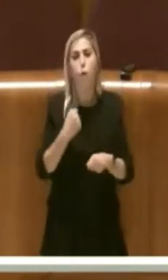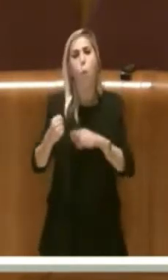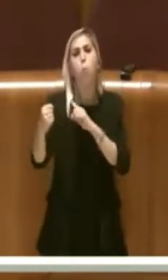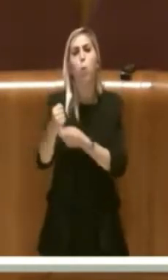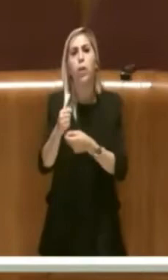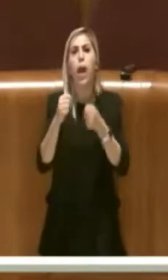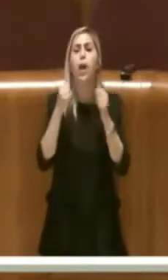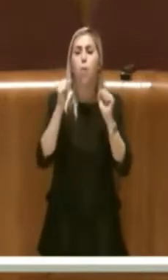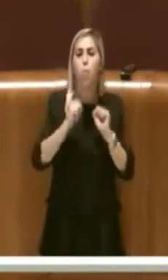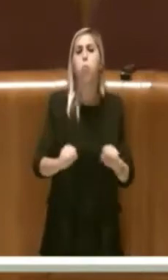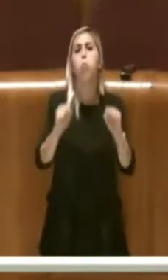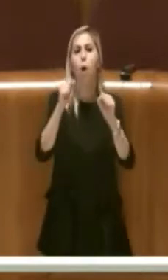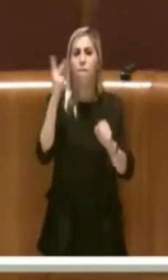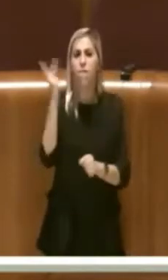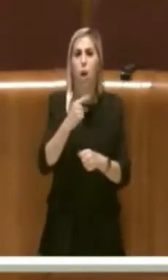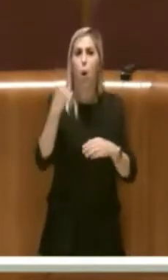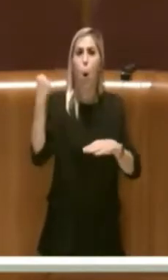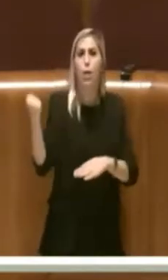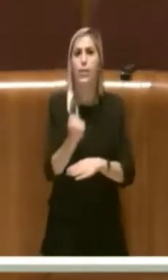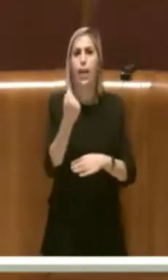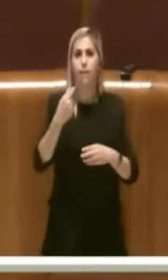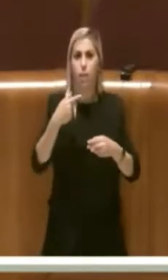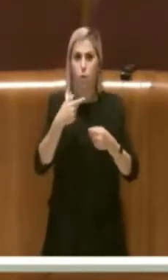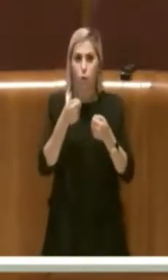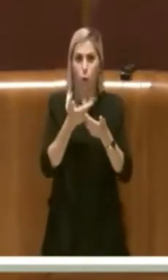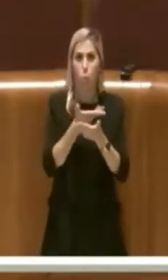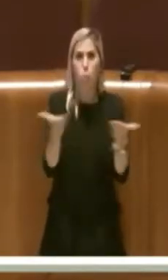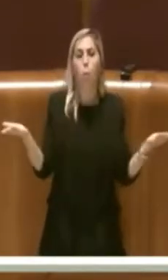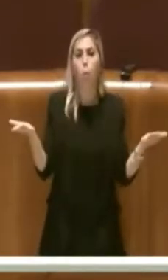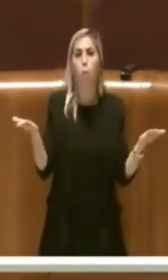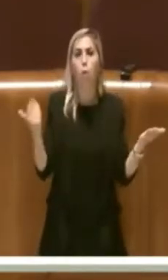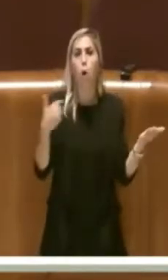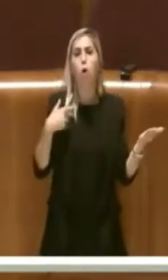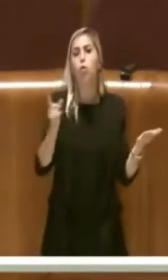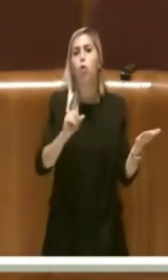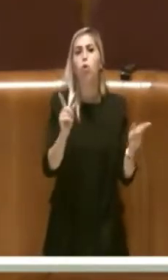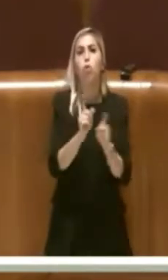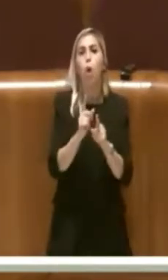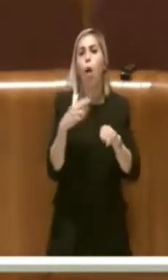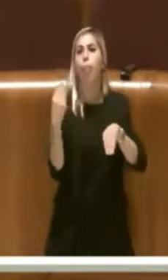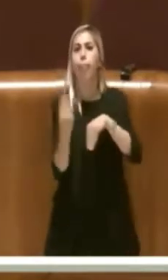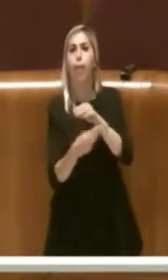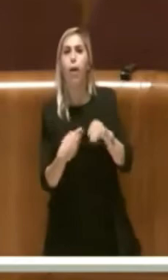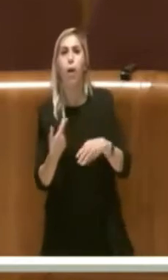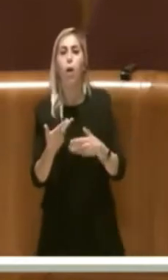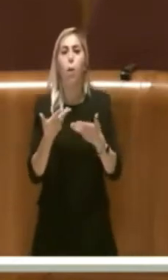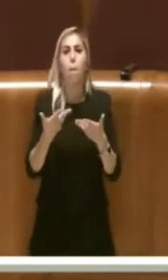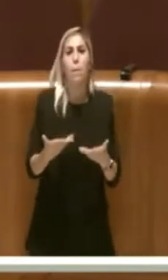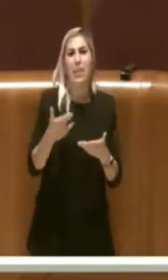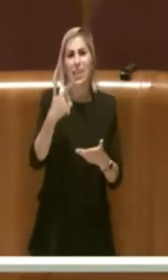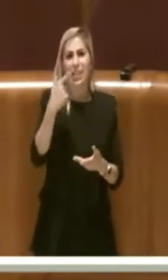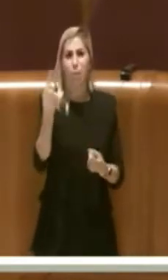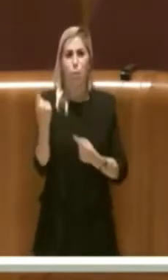poteri e che nel contempo non siano oggetto di iter farraginosi e